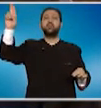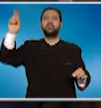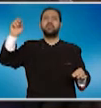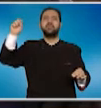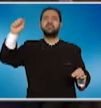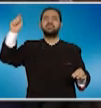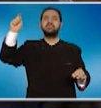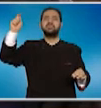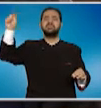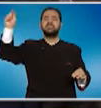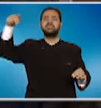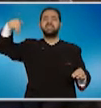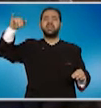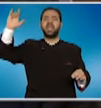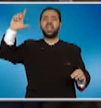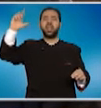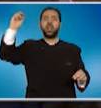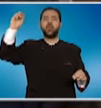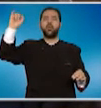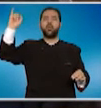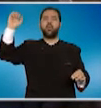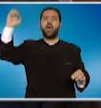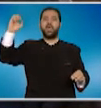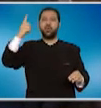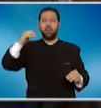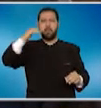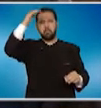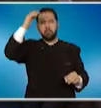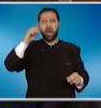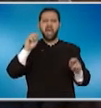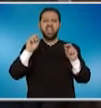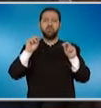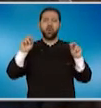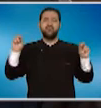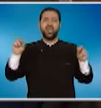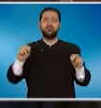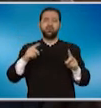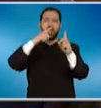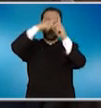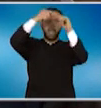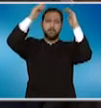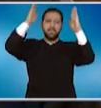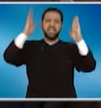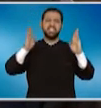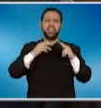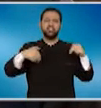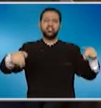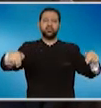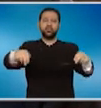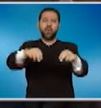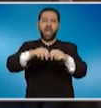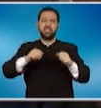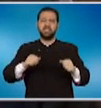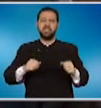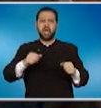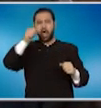Stăniloae, care e unul dintre cei mai mari teologi dogmatiști ai veacului al XX-lea și poate cel mai mare teolog